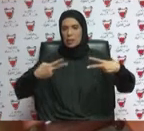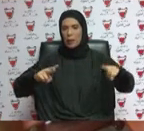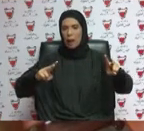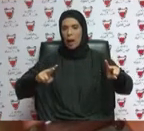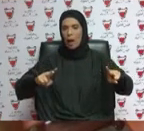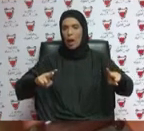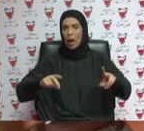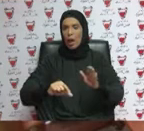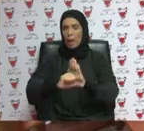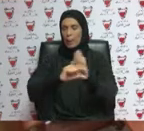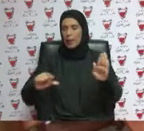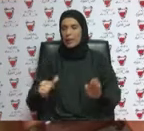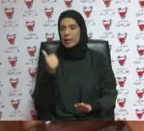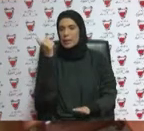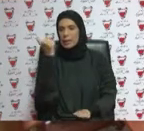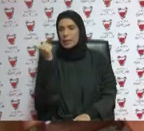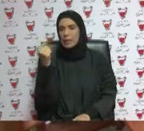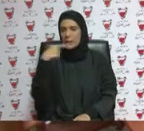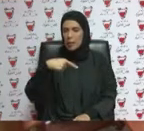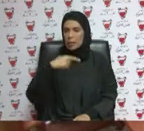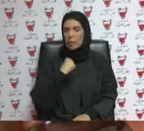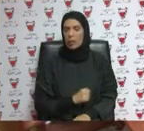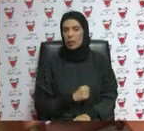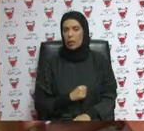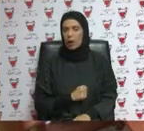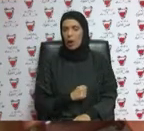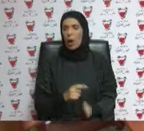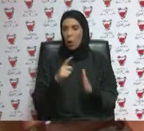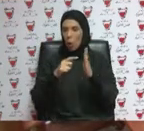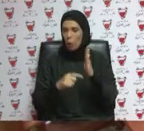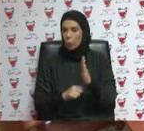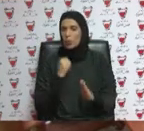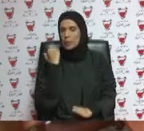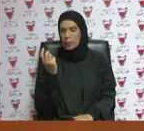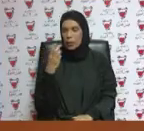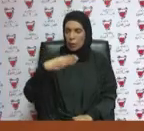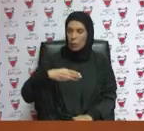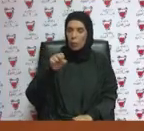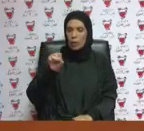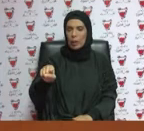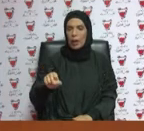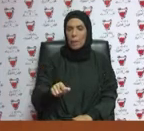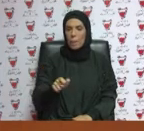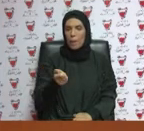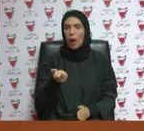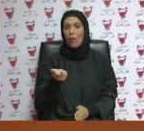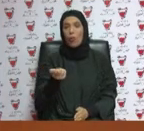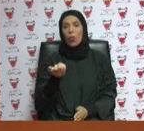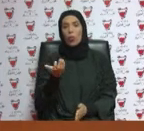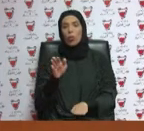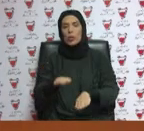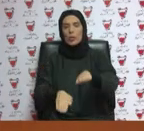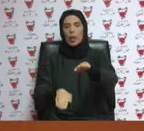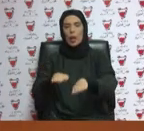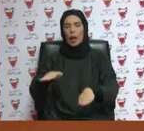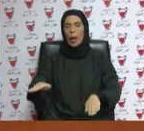المادة 16 من المرسوم بقانون رقم 39 لسنة 2002 بشأن الميزانية العامة المعد